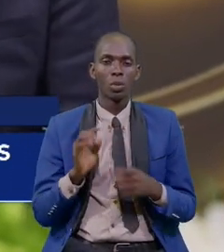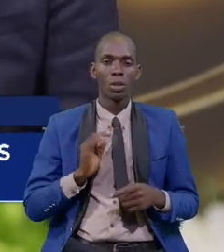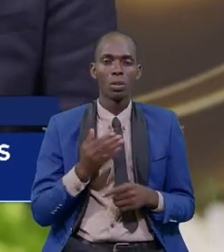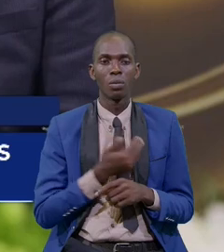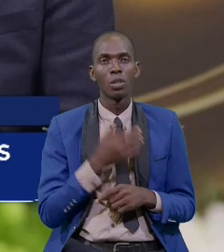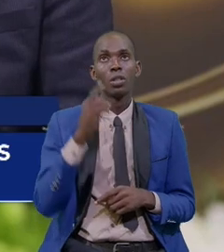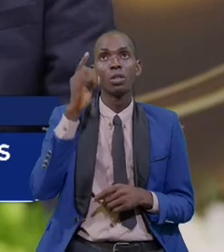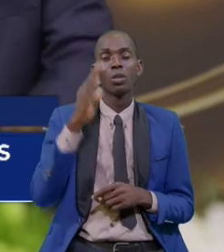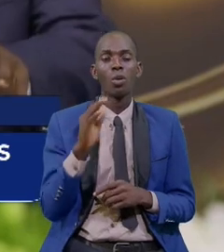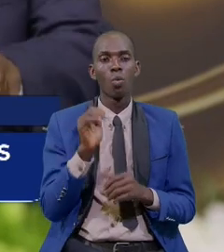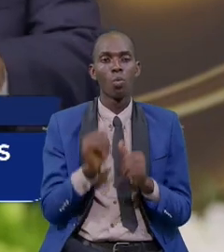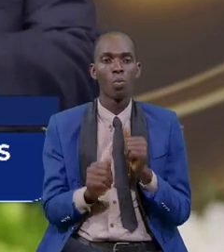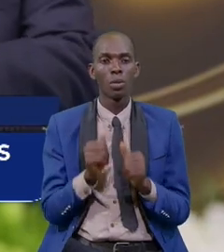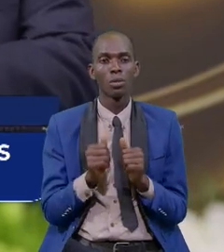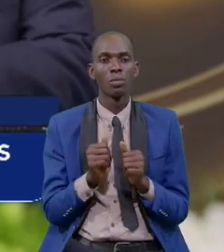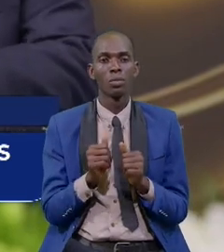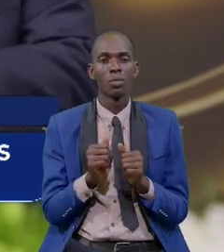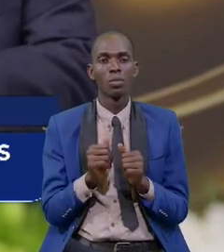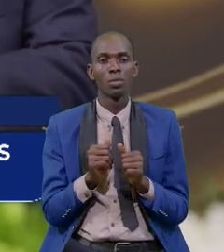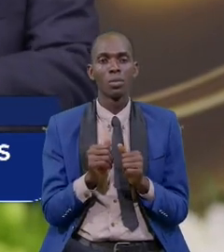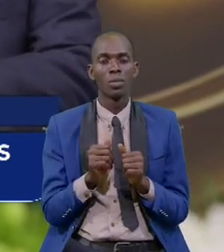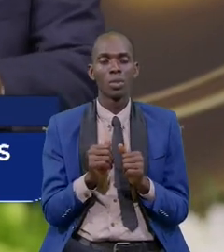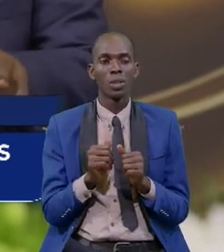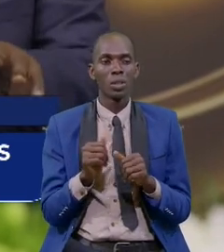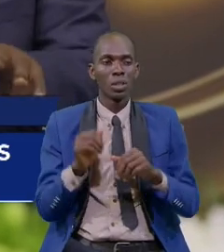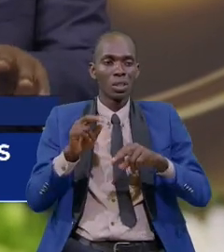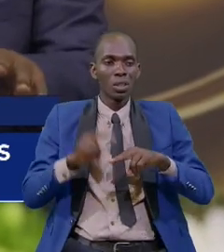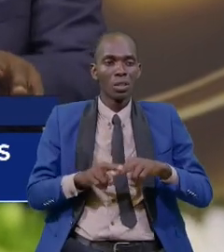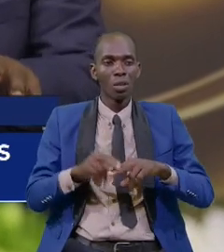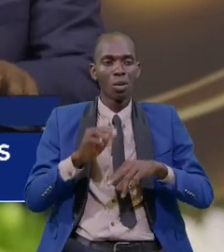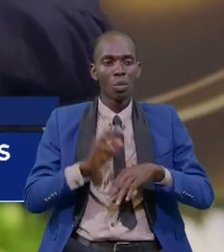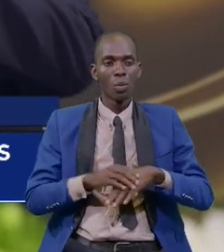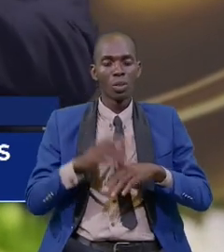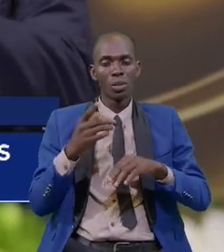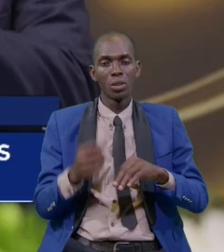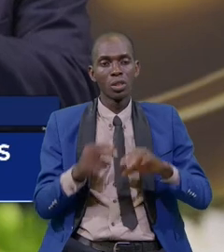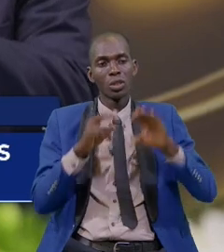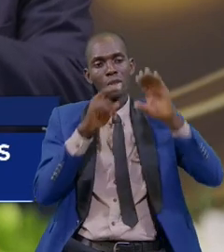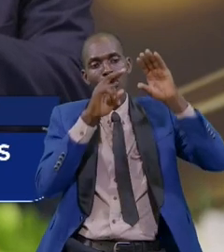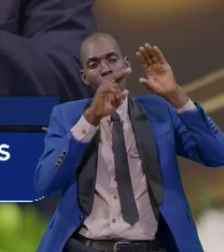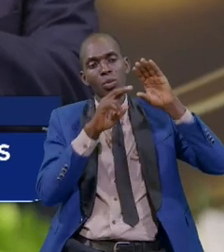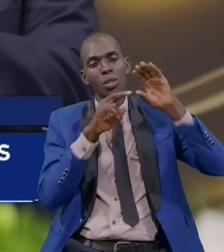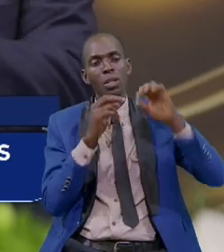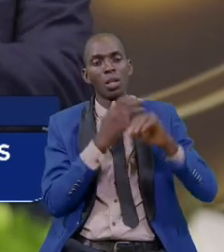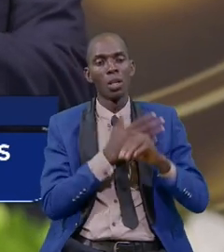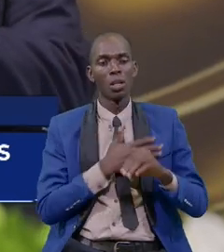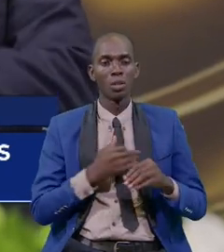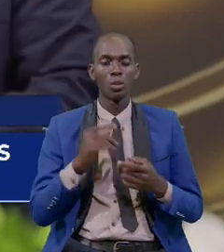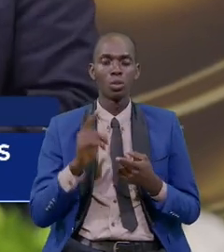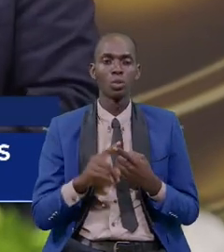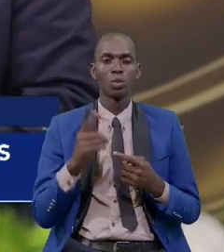Dieu qui est assis sur le trône et